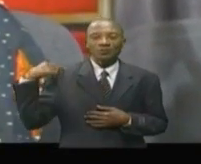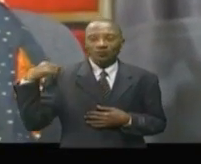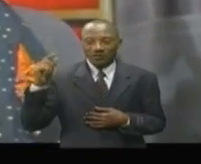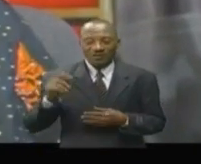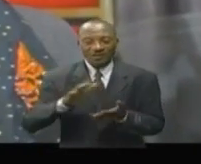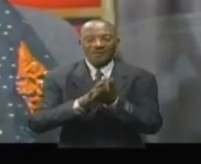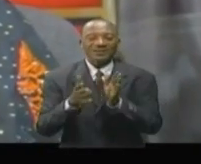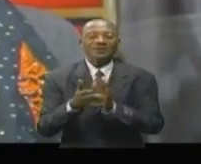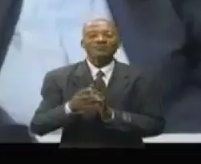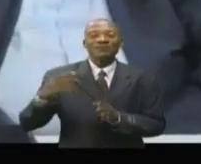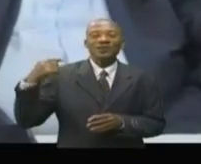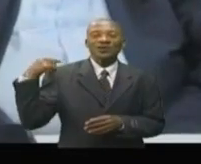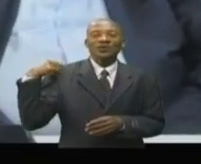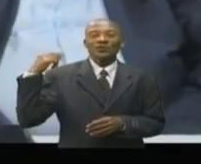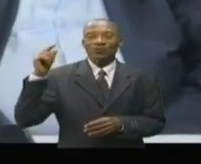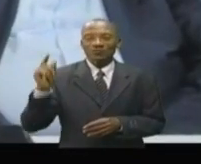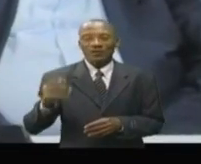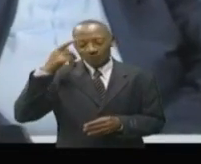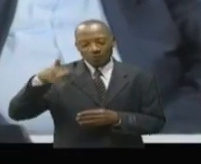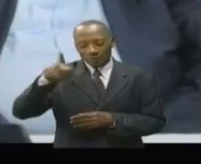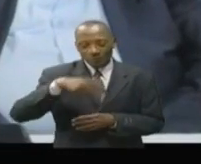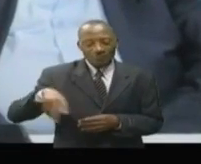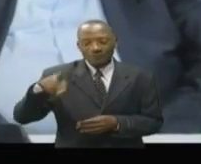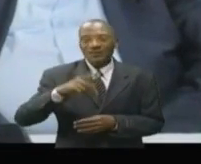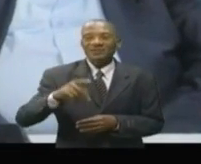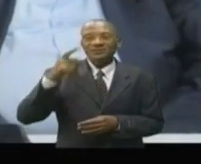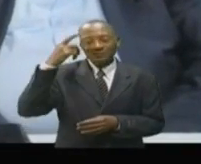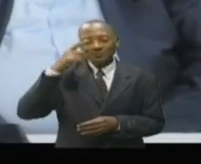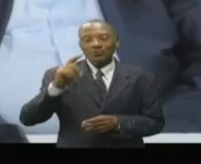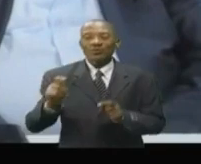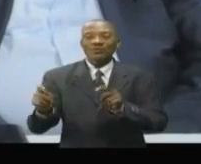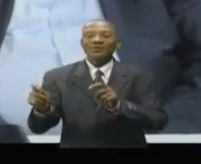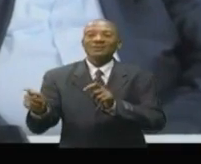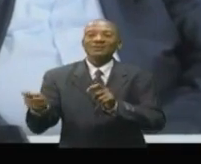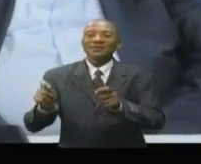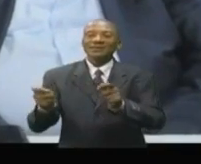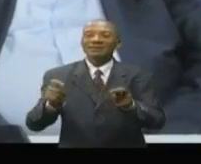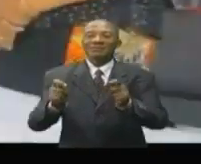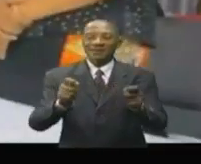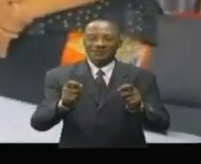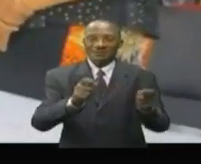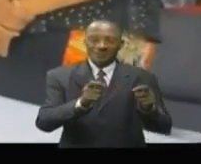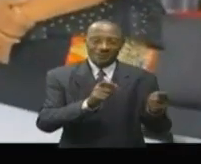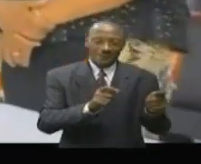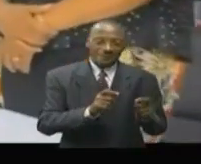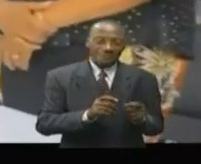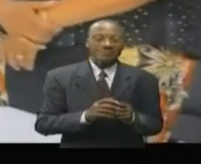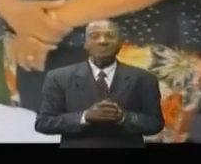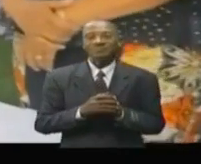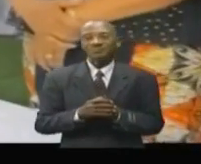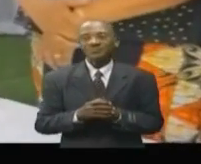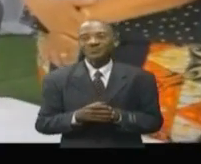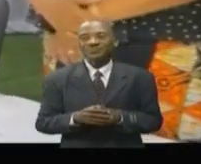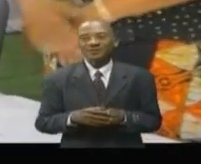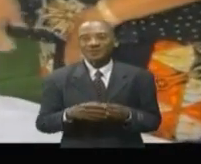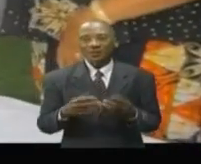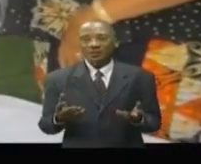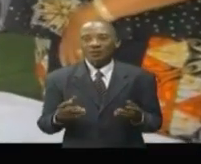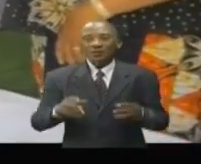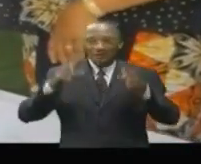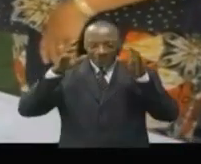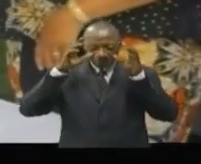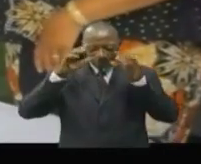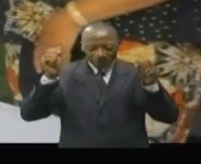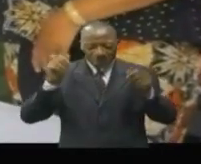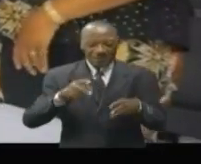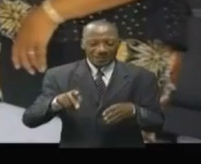Mayuma. D'entrée de jeu, Julie Ngungwa Mayuma, qu'accompagnait son époux Louis Kouloshimba, a reçu de main du président intérimaire de